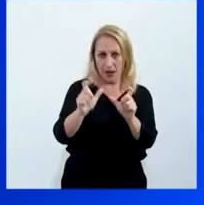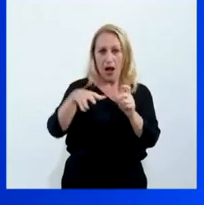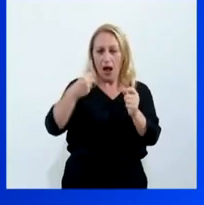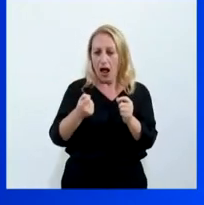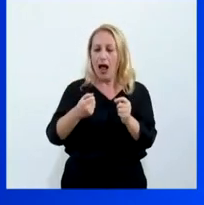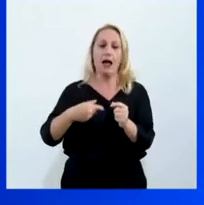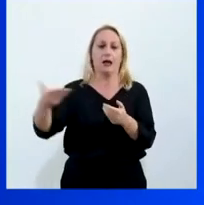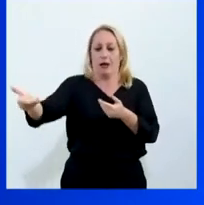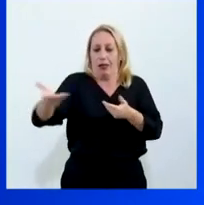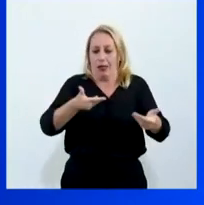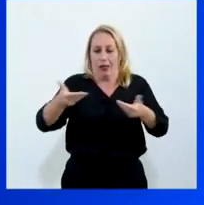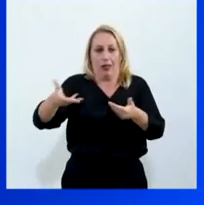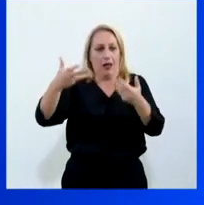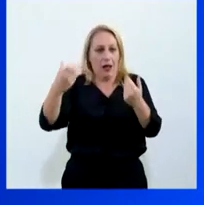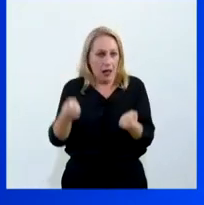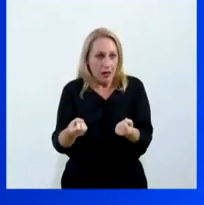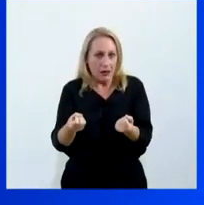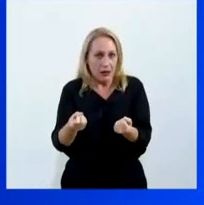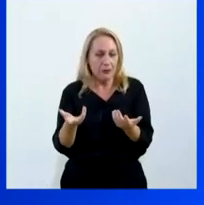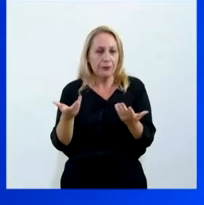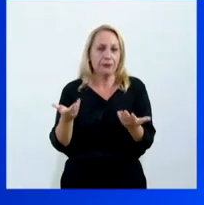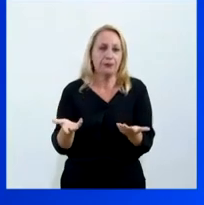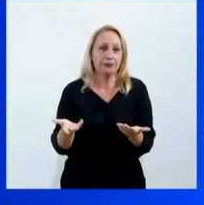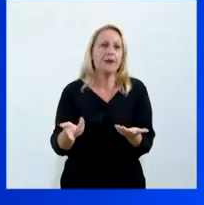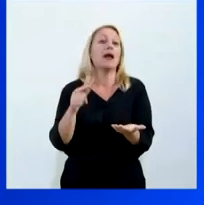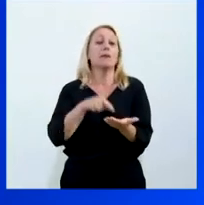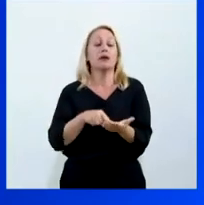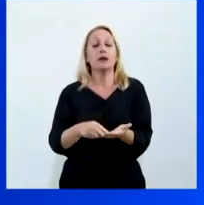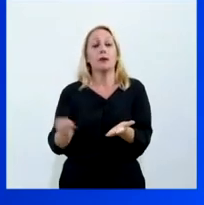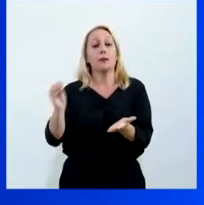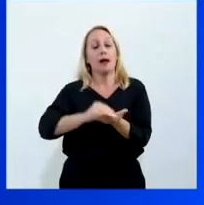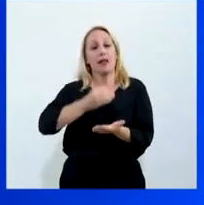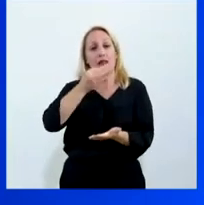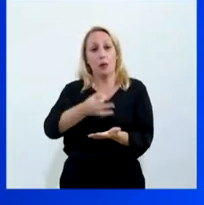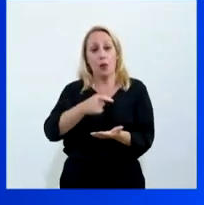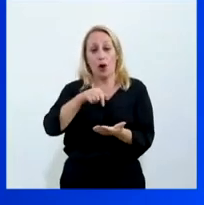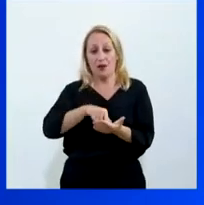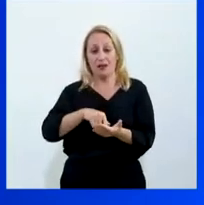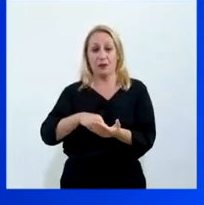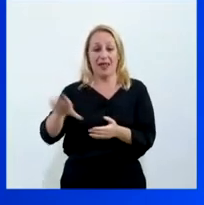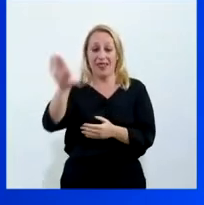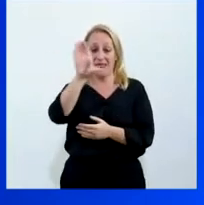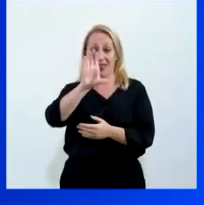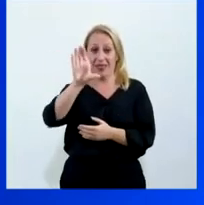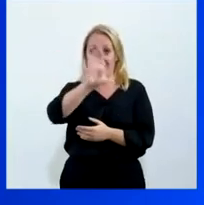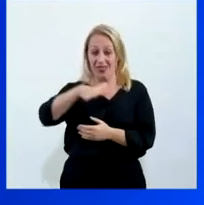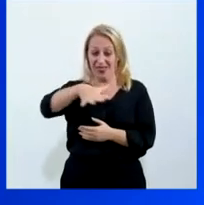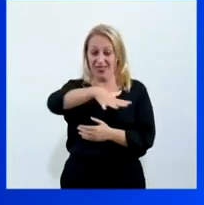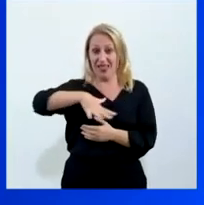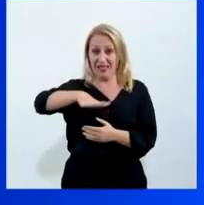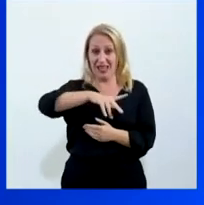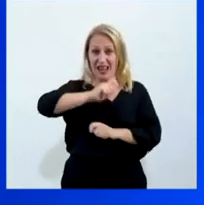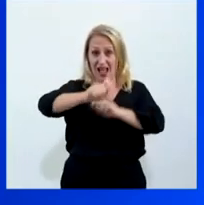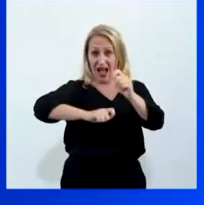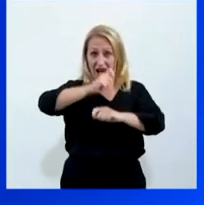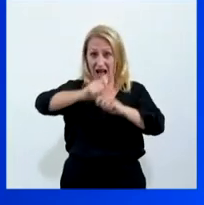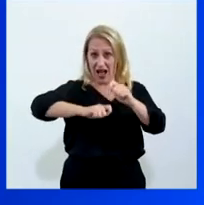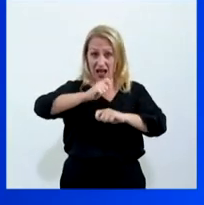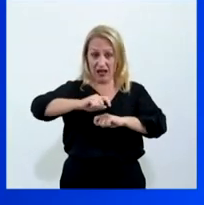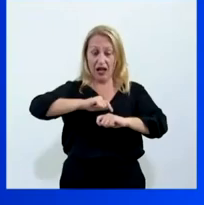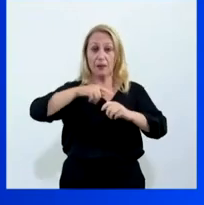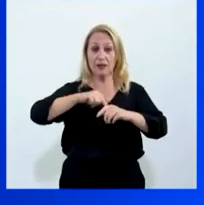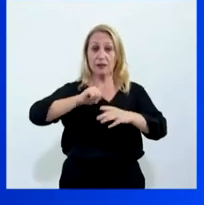επιμένω ότι στην συζήτηση που θα κάνουμε για τα έργα της Θεσσαλίας θα δώσουμε εξίσου μεγάλη